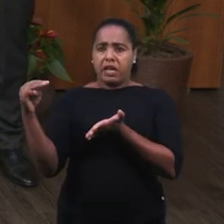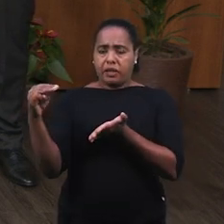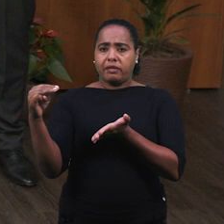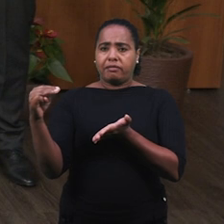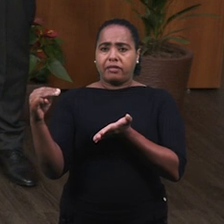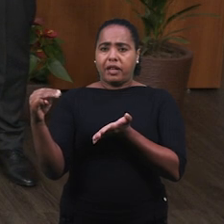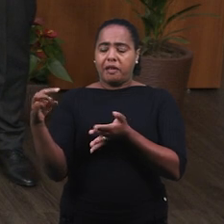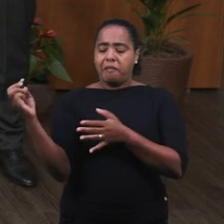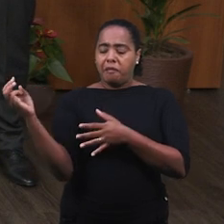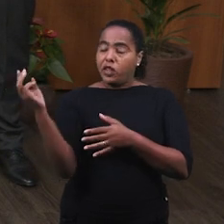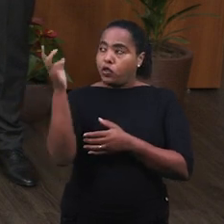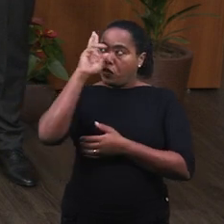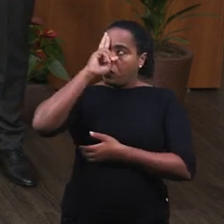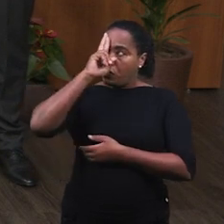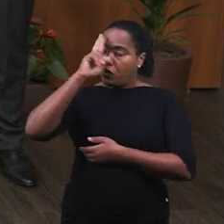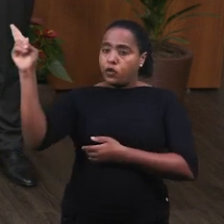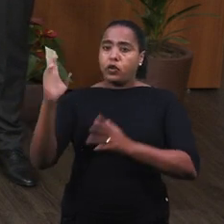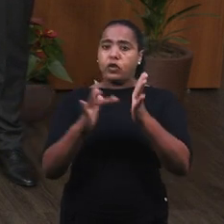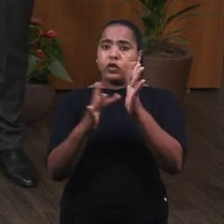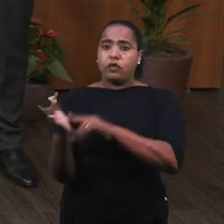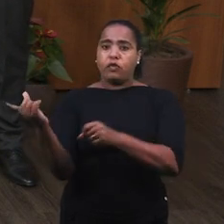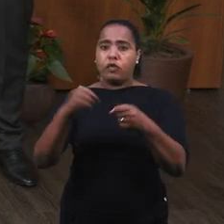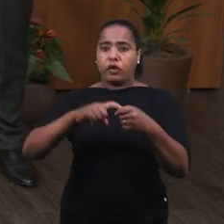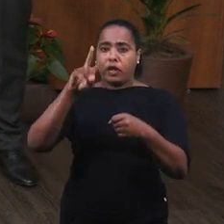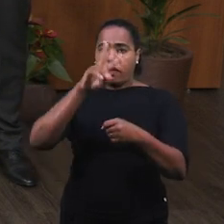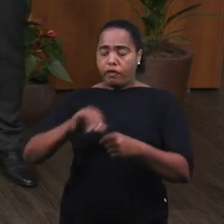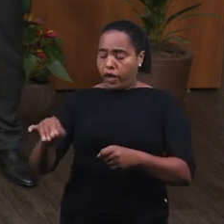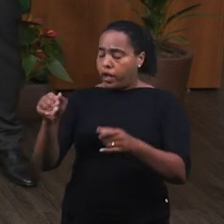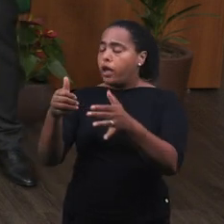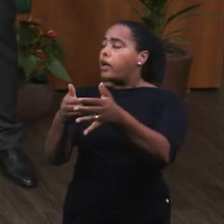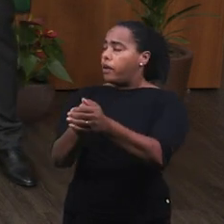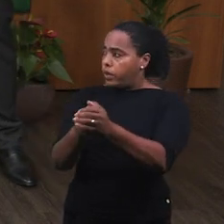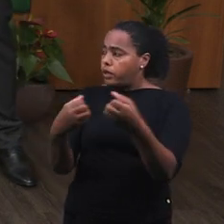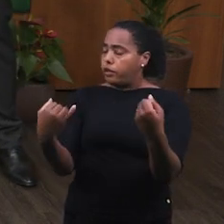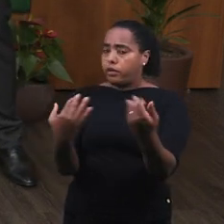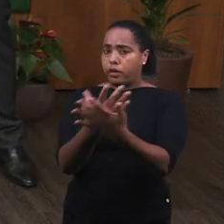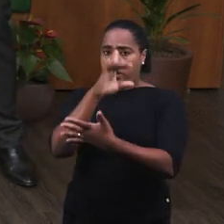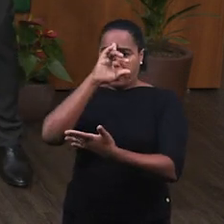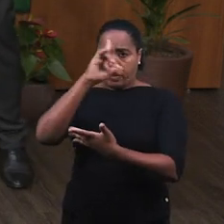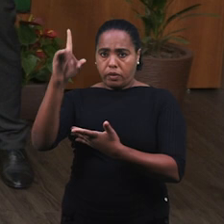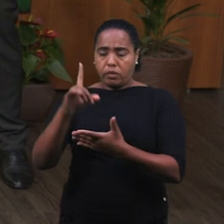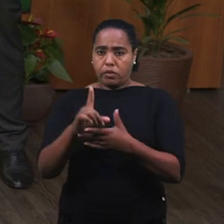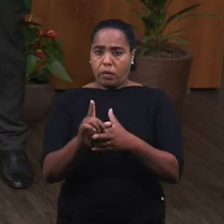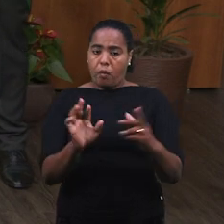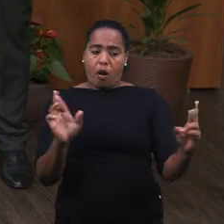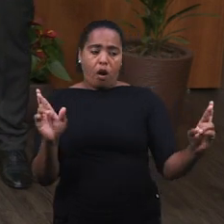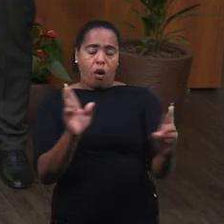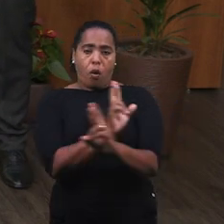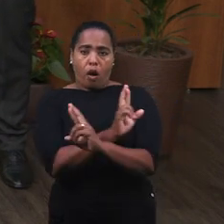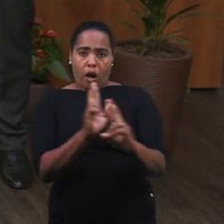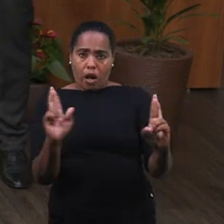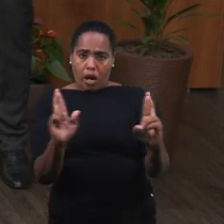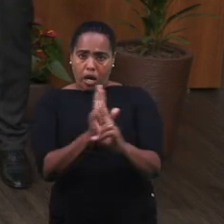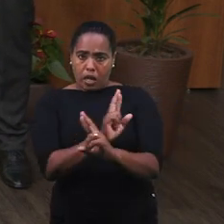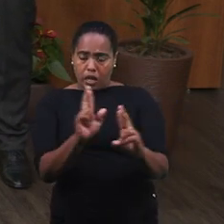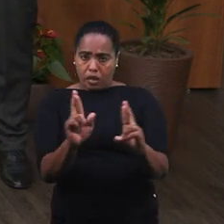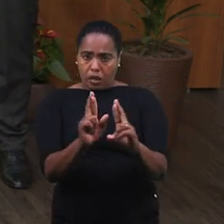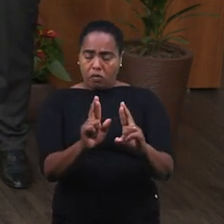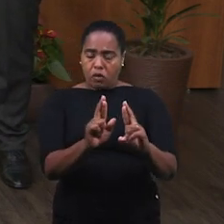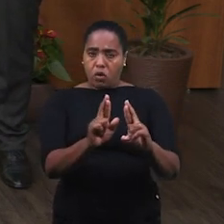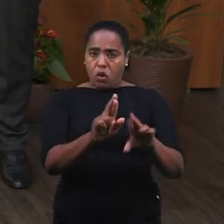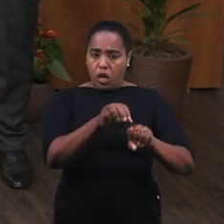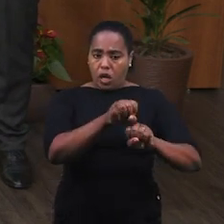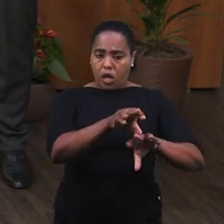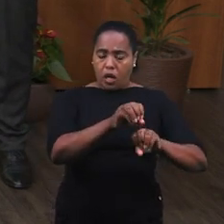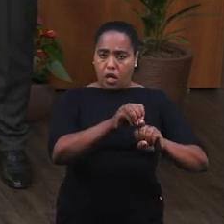Maranatha, le Seigneur Jésus vient. Amen. Il y a une interaction entre le tableau Les Sons